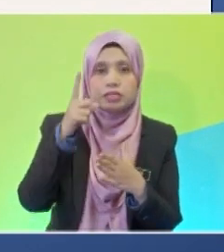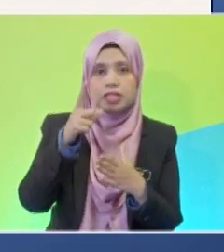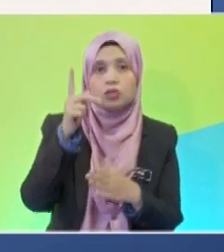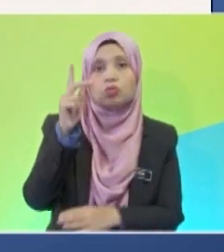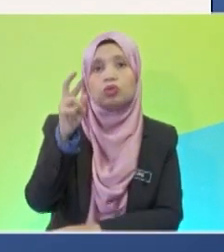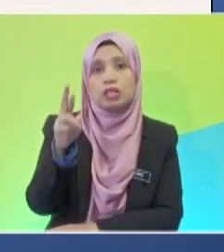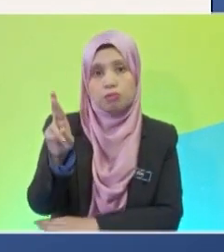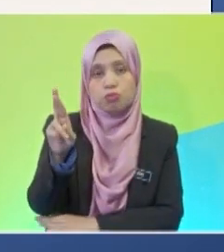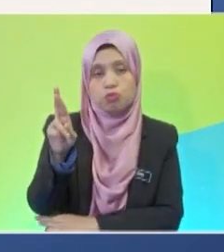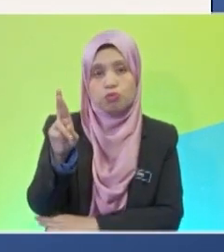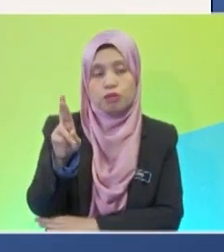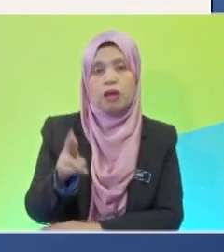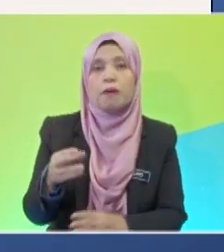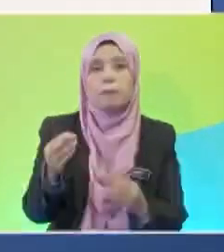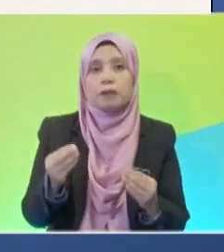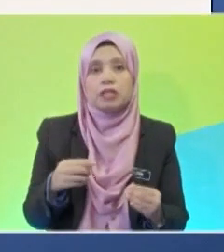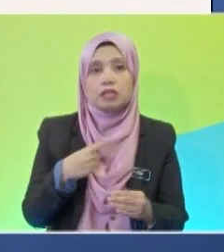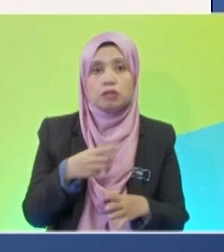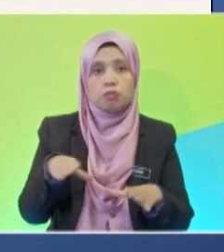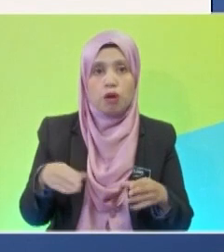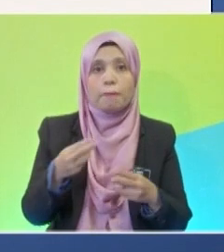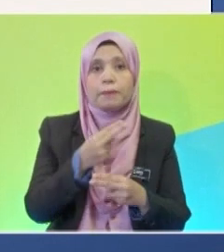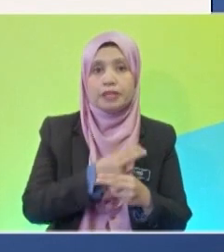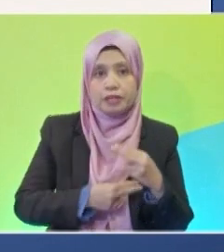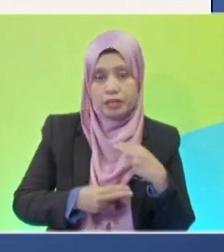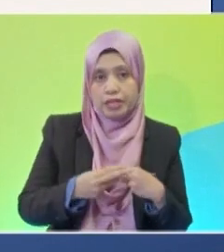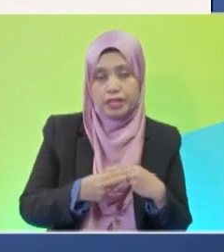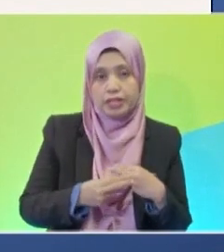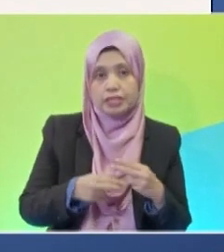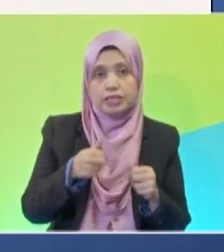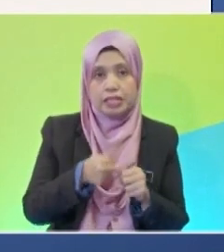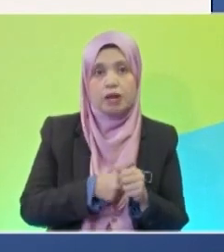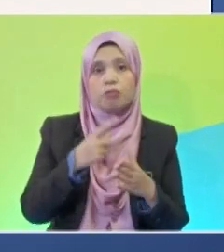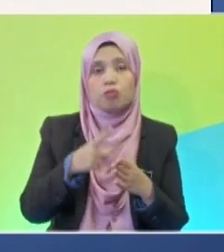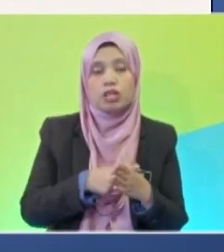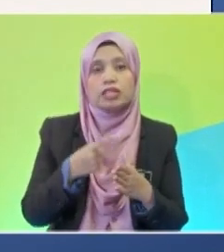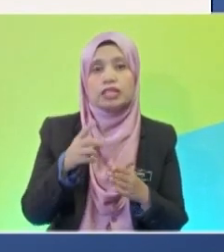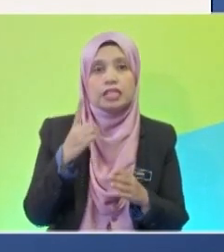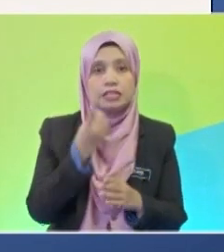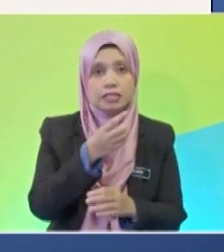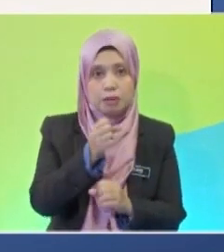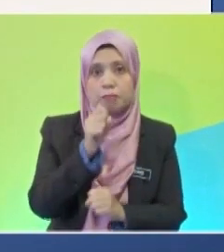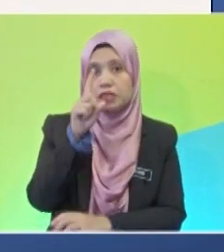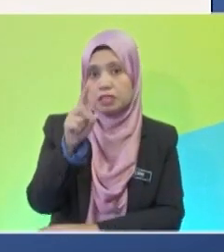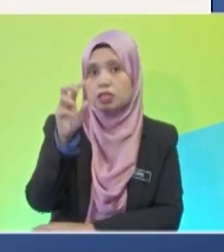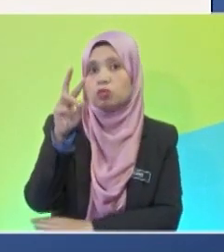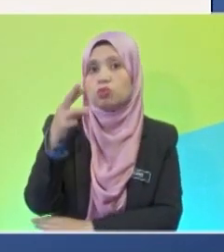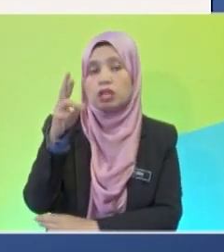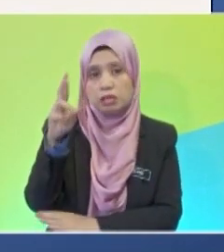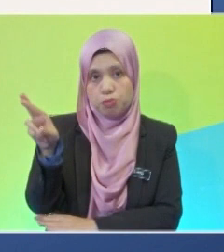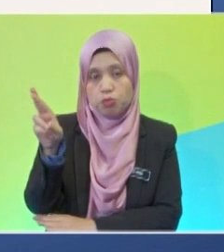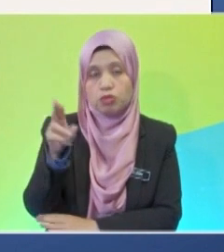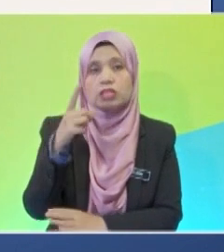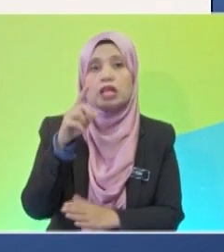sewa. Kita buat perniagaan Nisa, setiap bulan kita akan menerima sewa sebanyak RM1,000. Baik. Jadi dalam